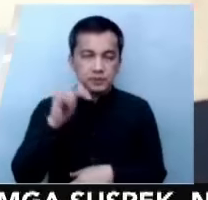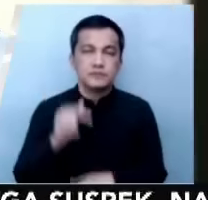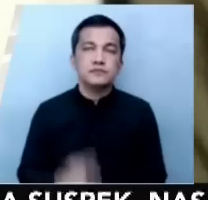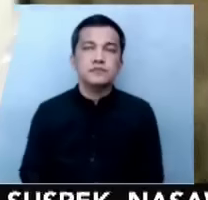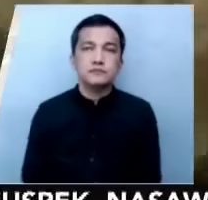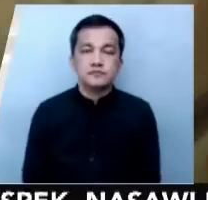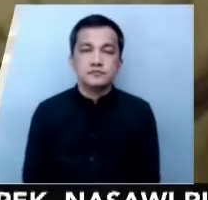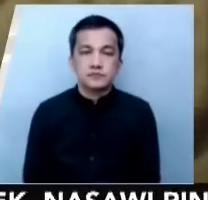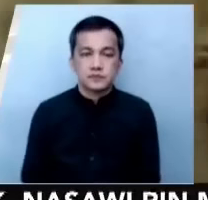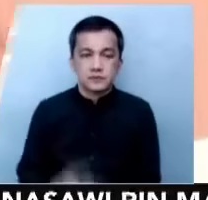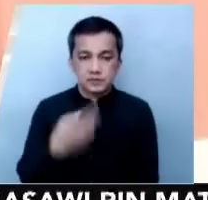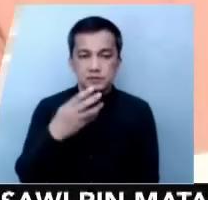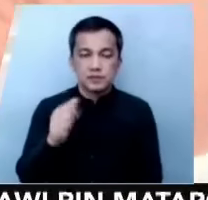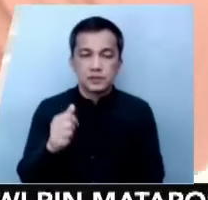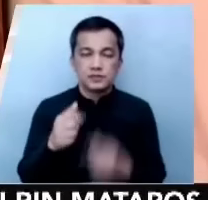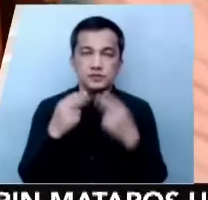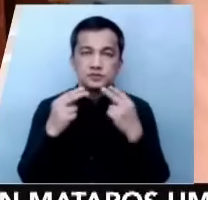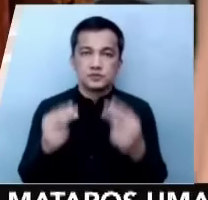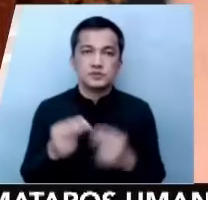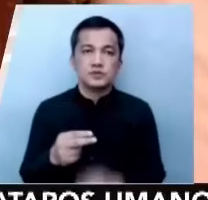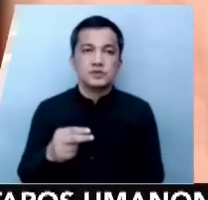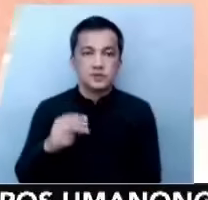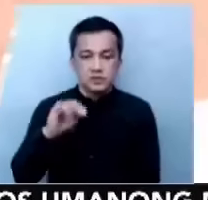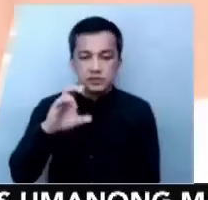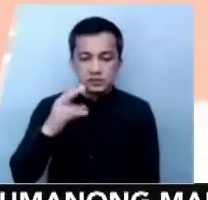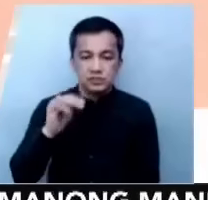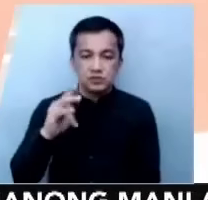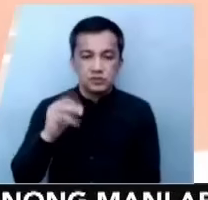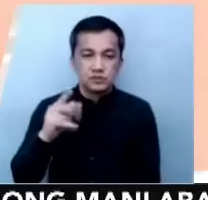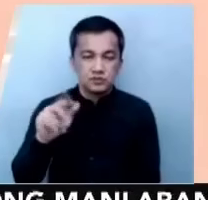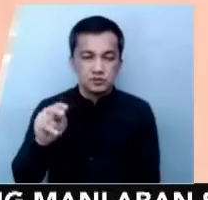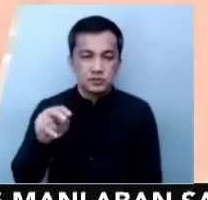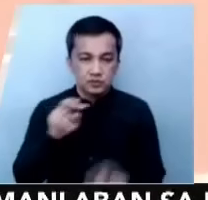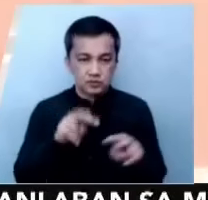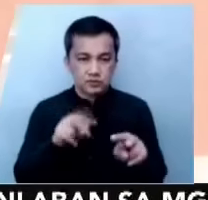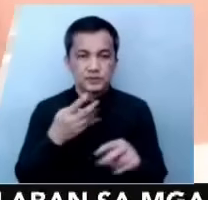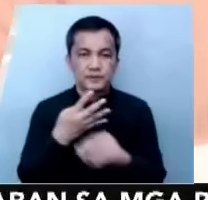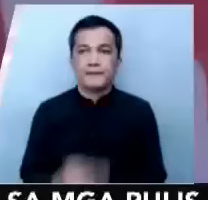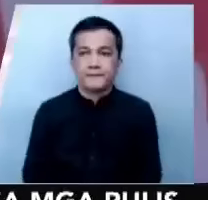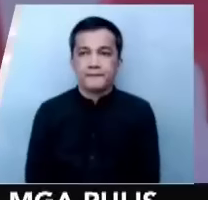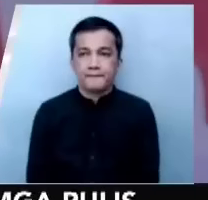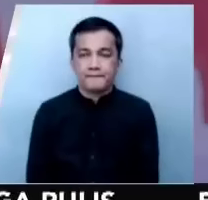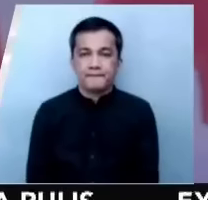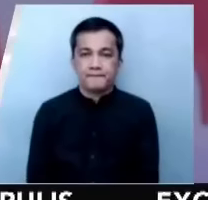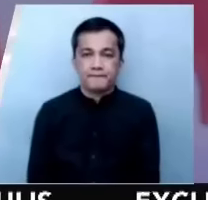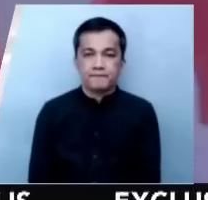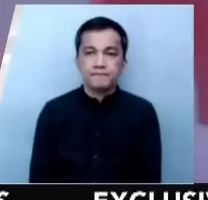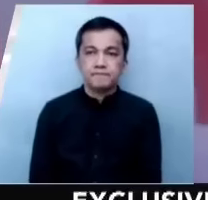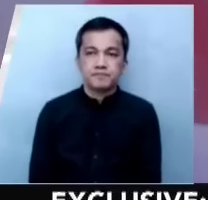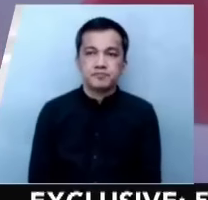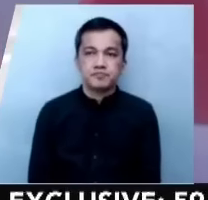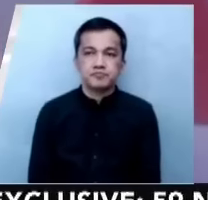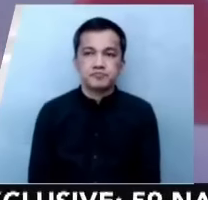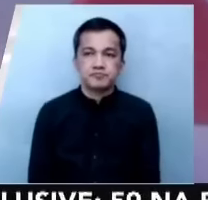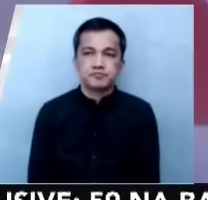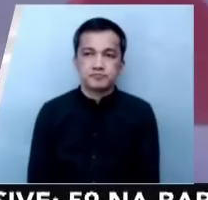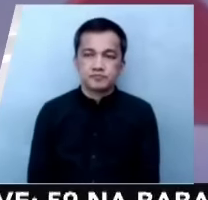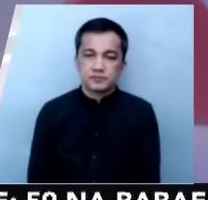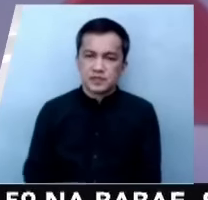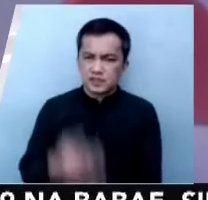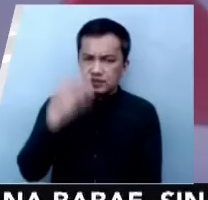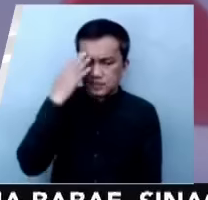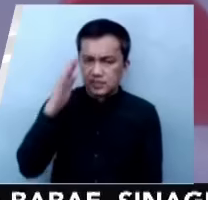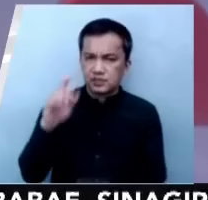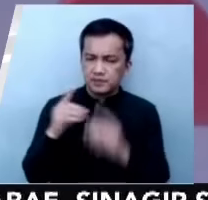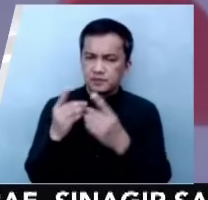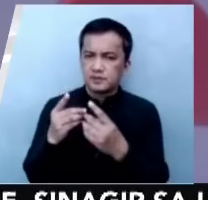GMA Integrated News, Chino Gaston, nakatutok, 24 oras. Hindi raw alam ni DepEd Secretary